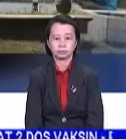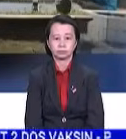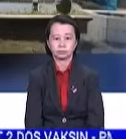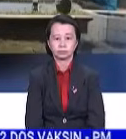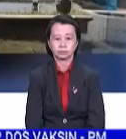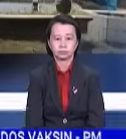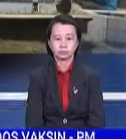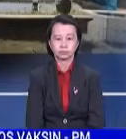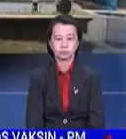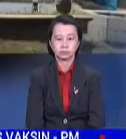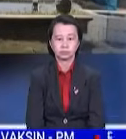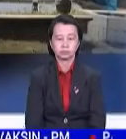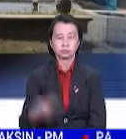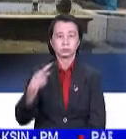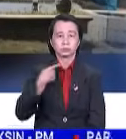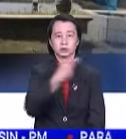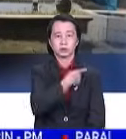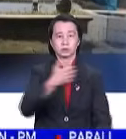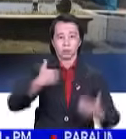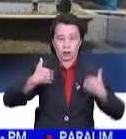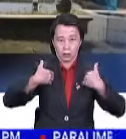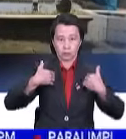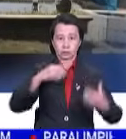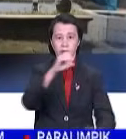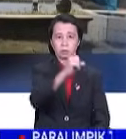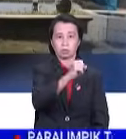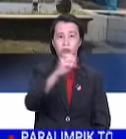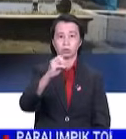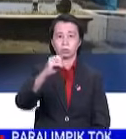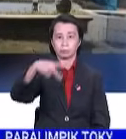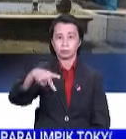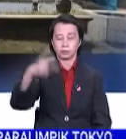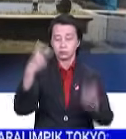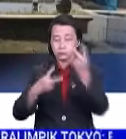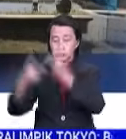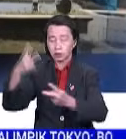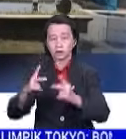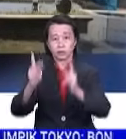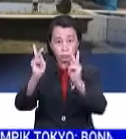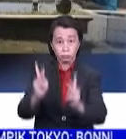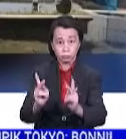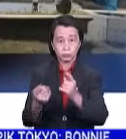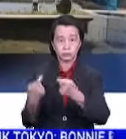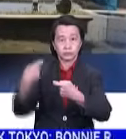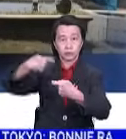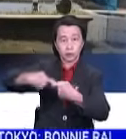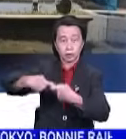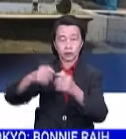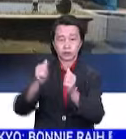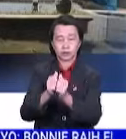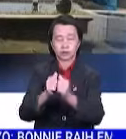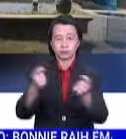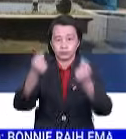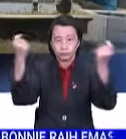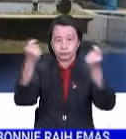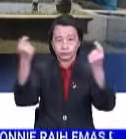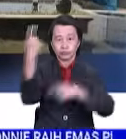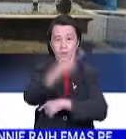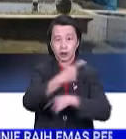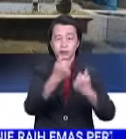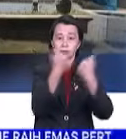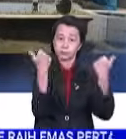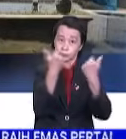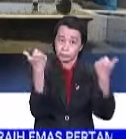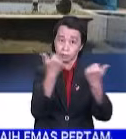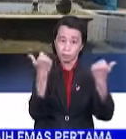Ayo kita the Sufi sirrohu boyang didekatkan dengan sambutan hari